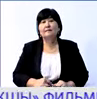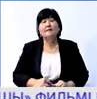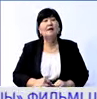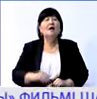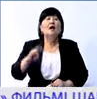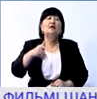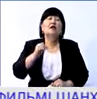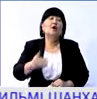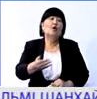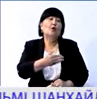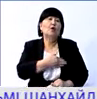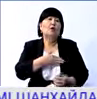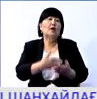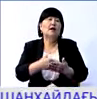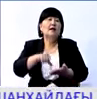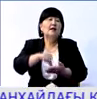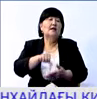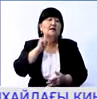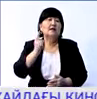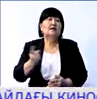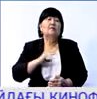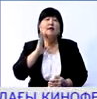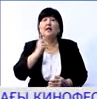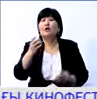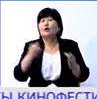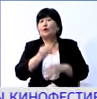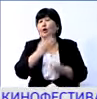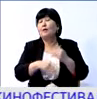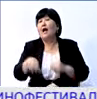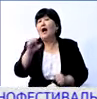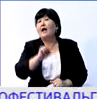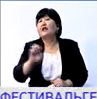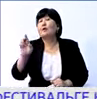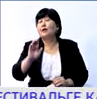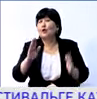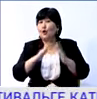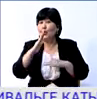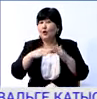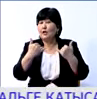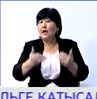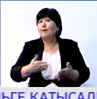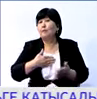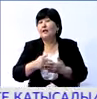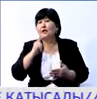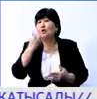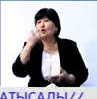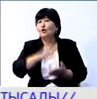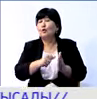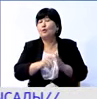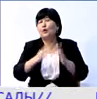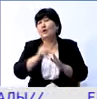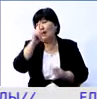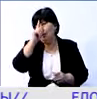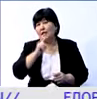Жаңа ауырғандық еріктілері жалғыз бастағына екінші топ мүгедегі Анаркүл Беласароваға үй салып берді. Белсенді жастар үш бөлмелі үйді бір